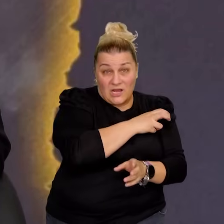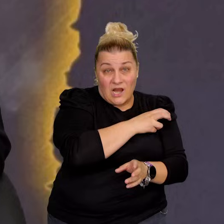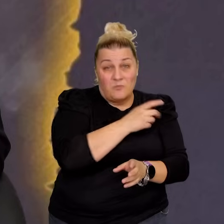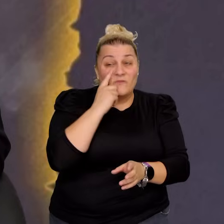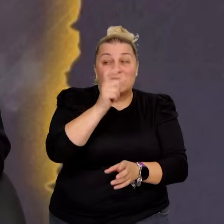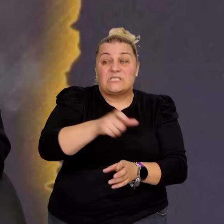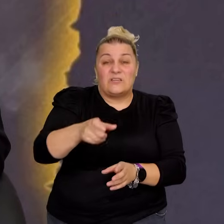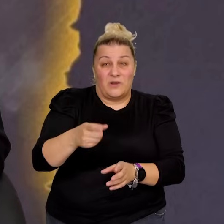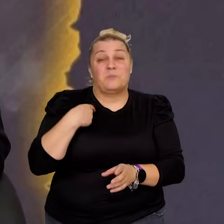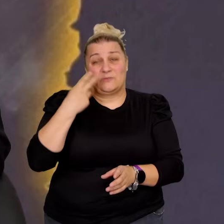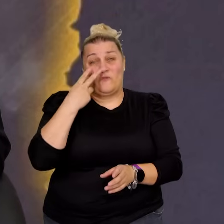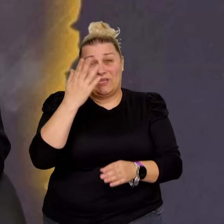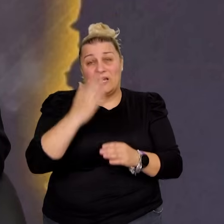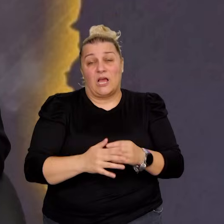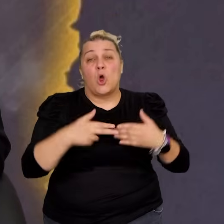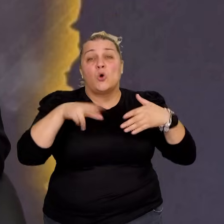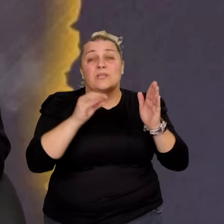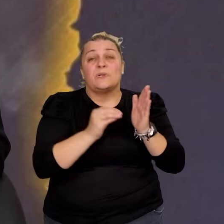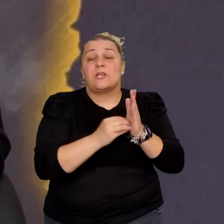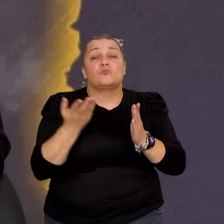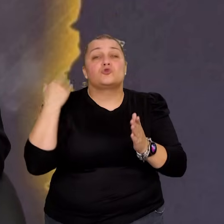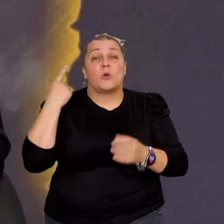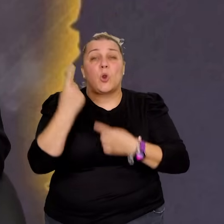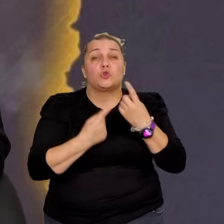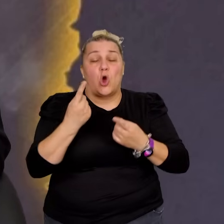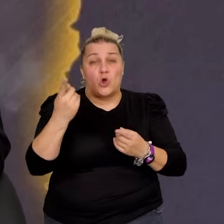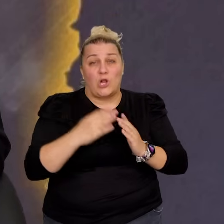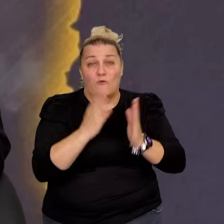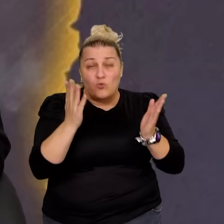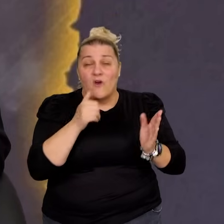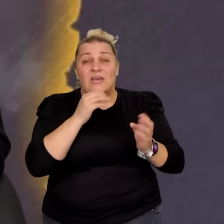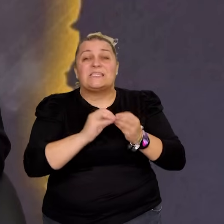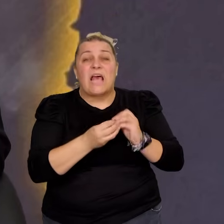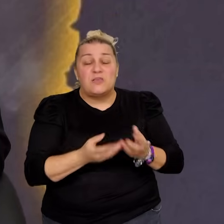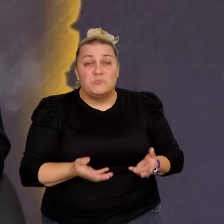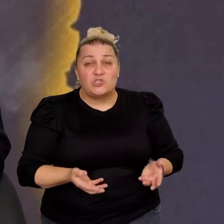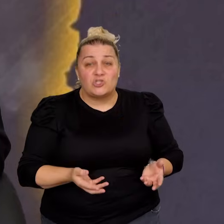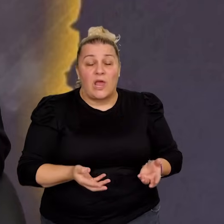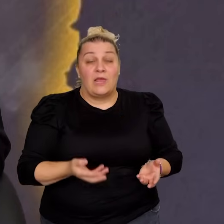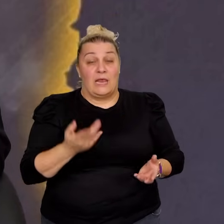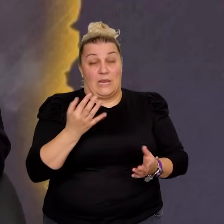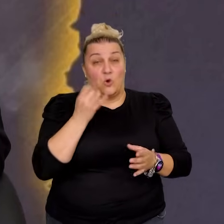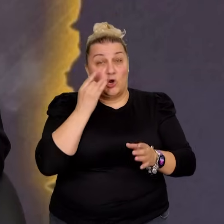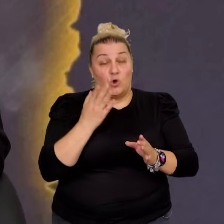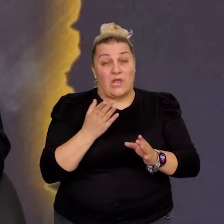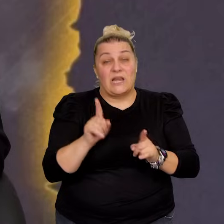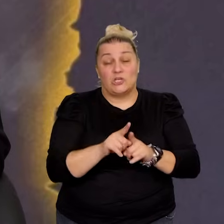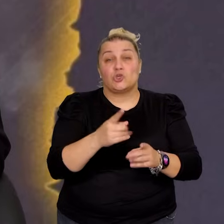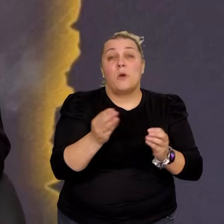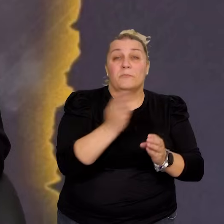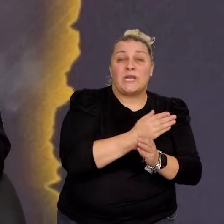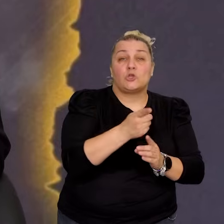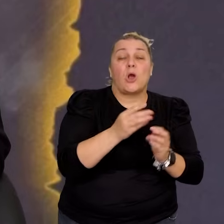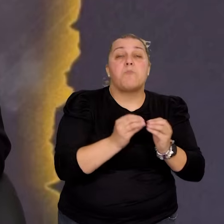dogodilo i 18. u Vukovaru i na Sajmištu i par dana prije Bogdanovci,